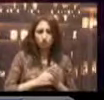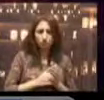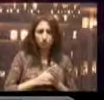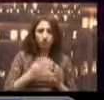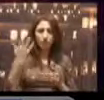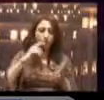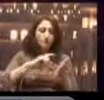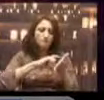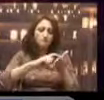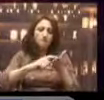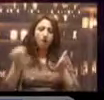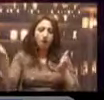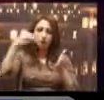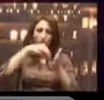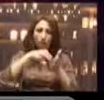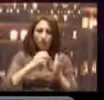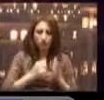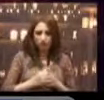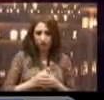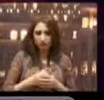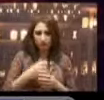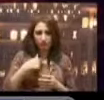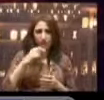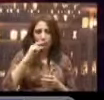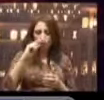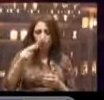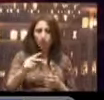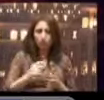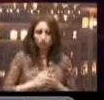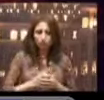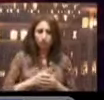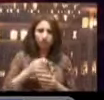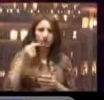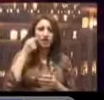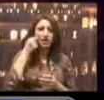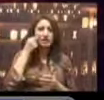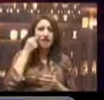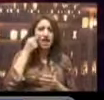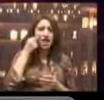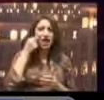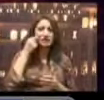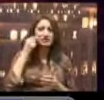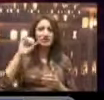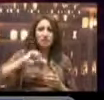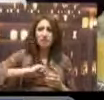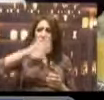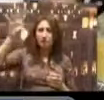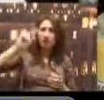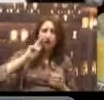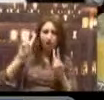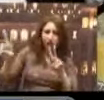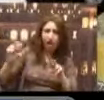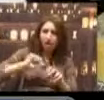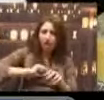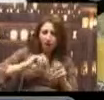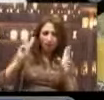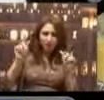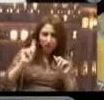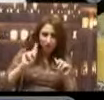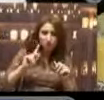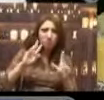الموقف، عايز اوصلها لك دي، بمعنى ان الناس لو ما تعاطفتش مع اكس مفيش مسلسل. لكن رفع يعني مجهول واخد